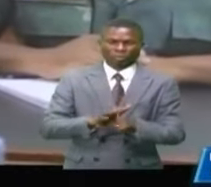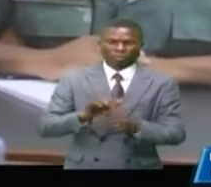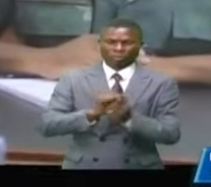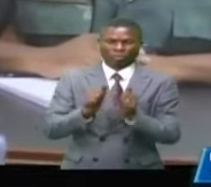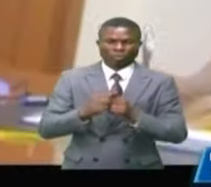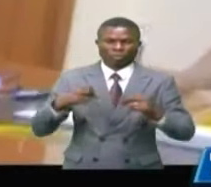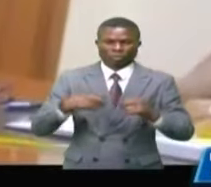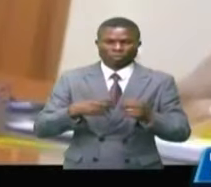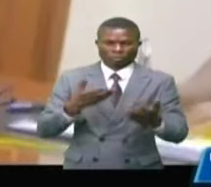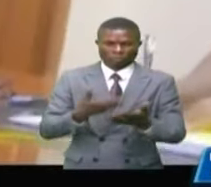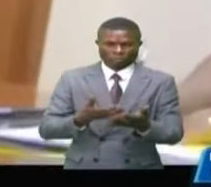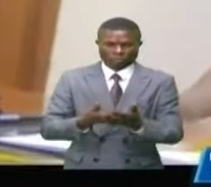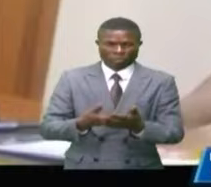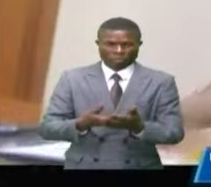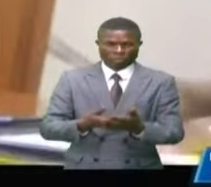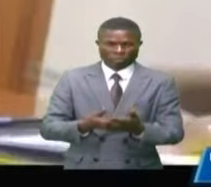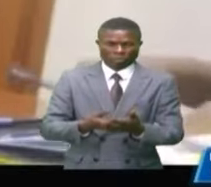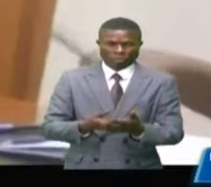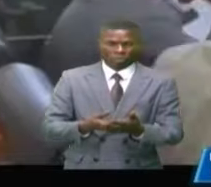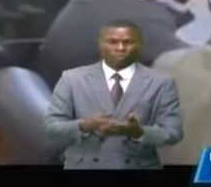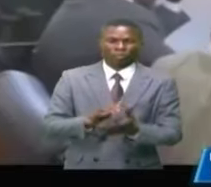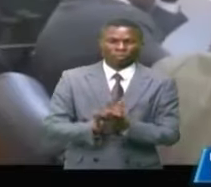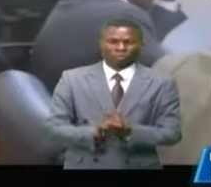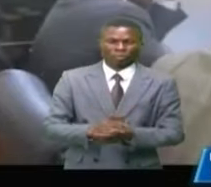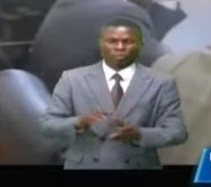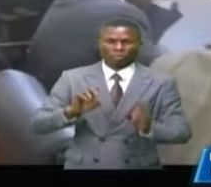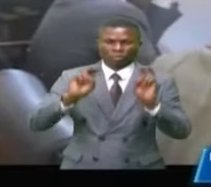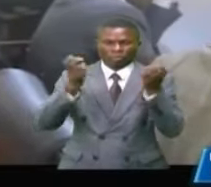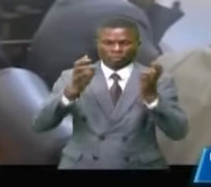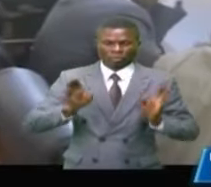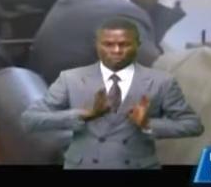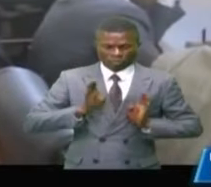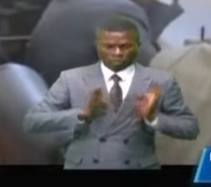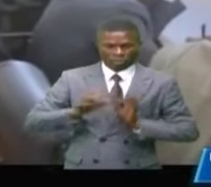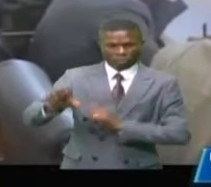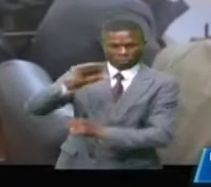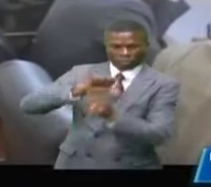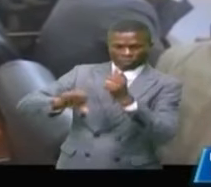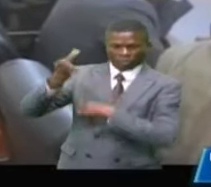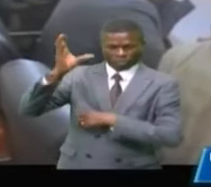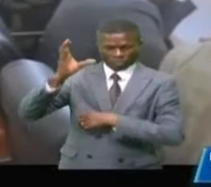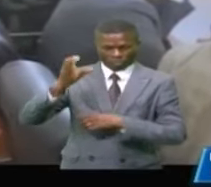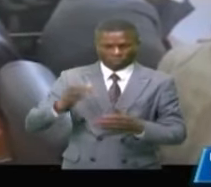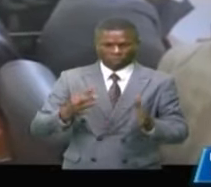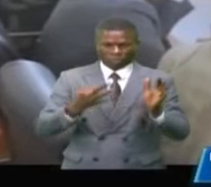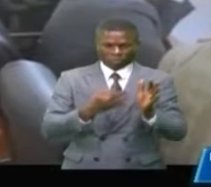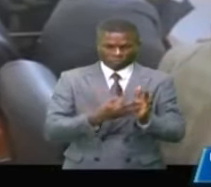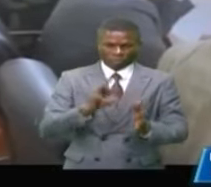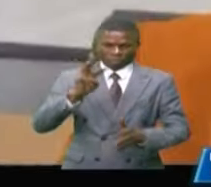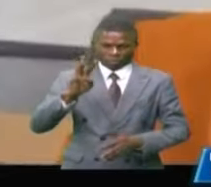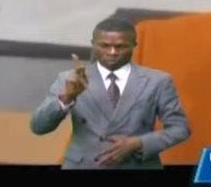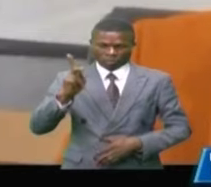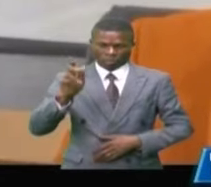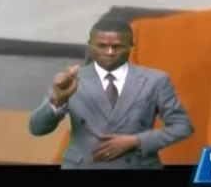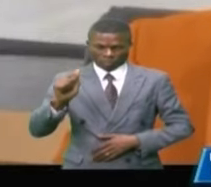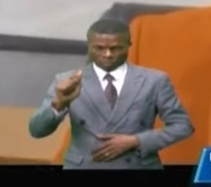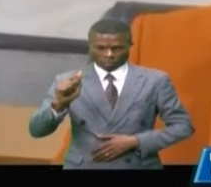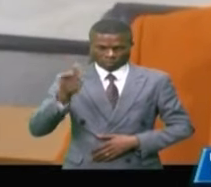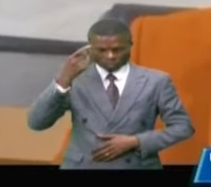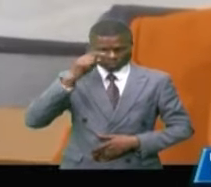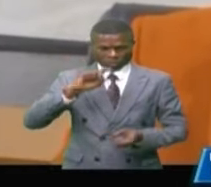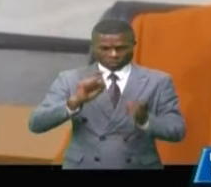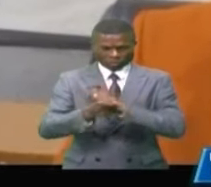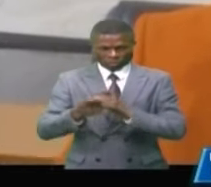en énergie électrique en ville de Bounia et ses environs avec près de 8 MW pour une amélioration de plus